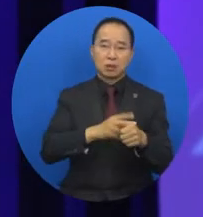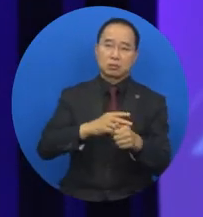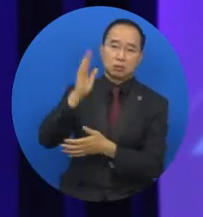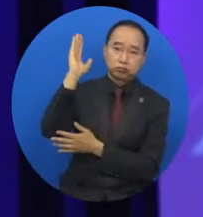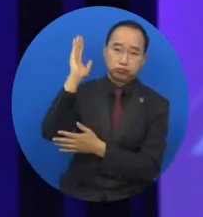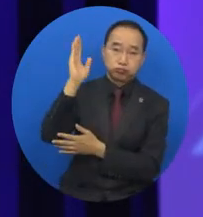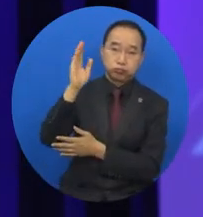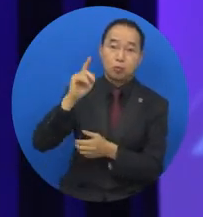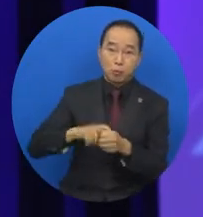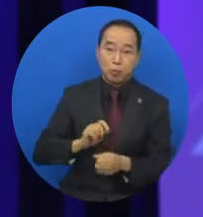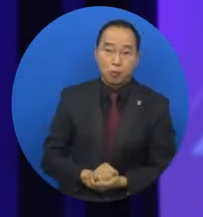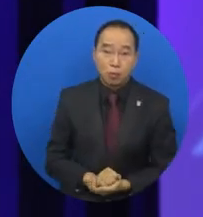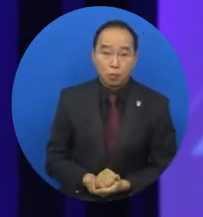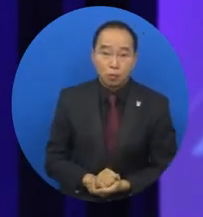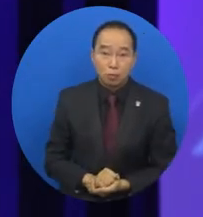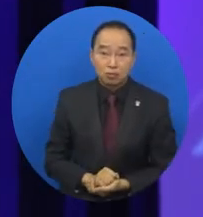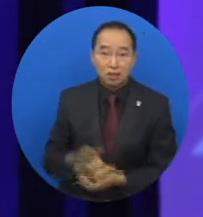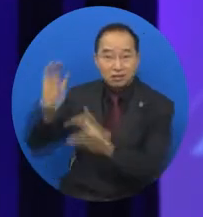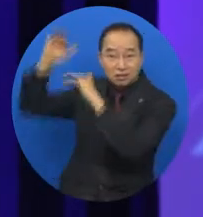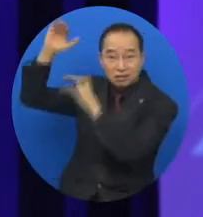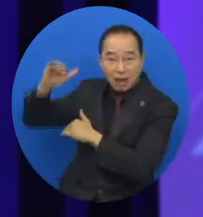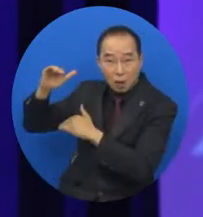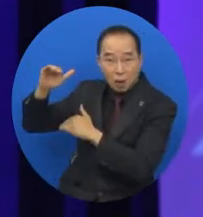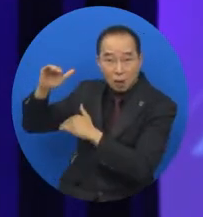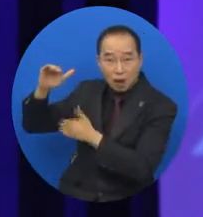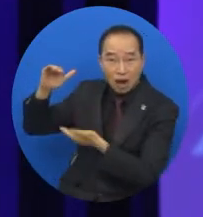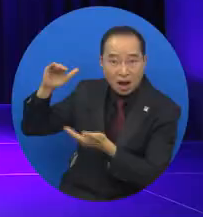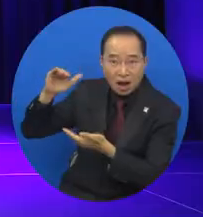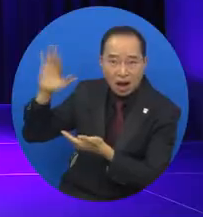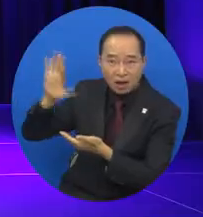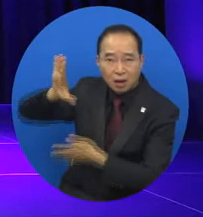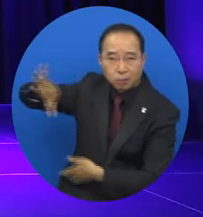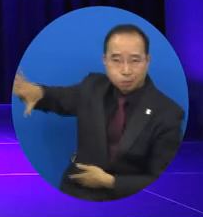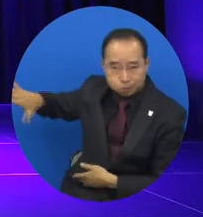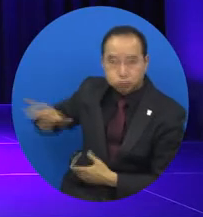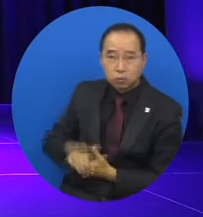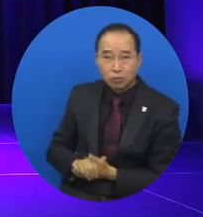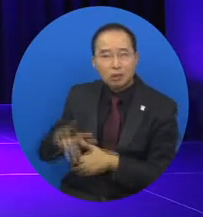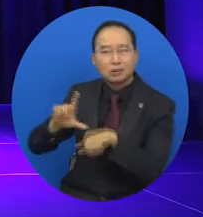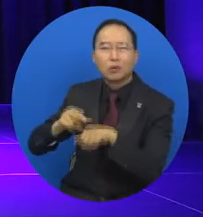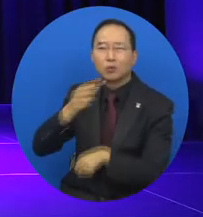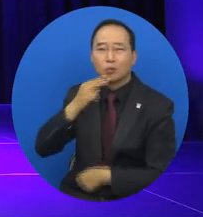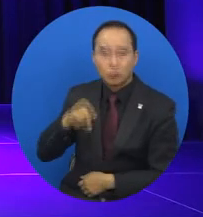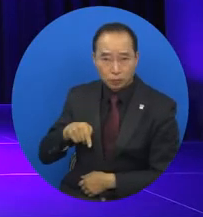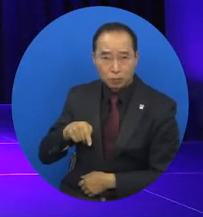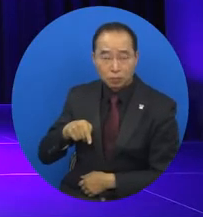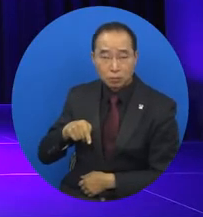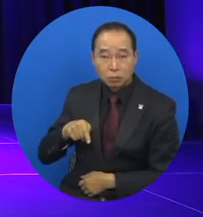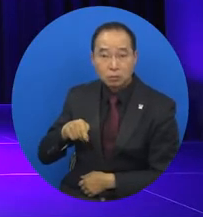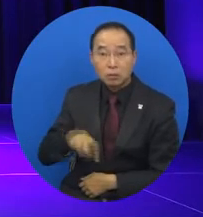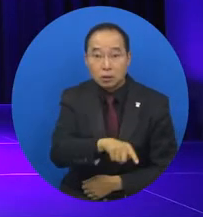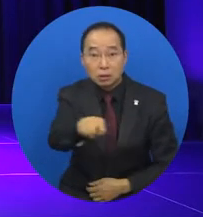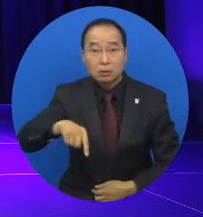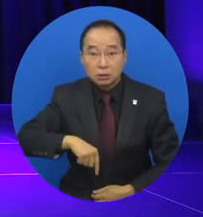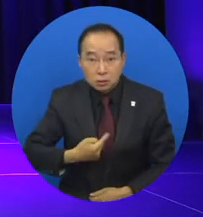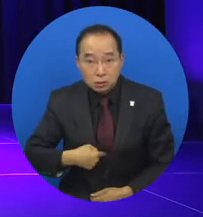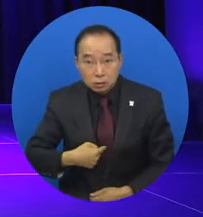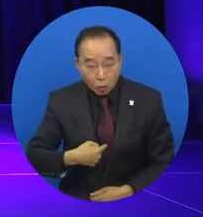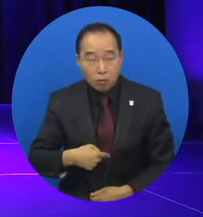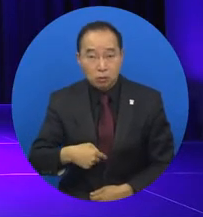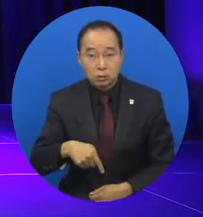좀 제시해 주는 것이 그 수업을 목적이었는데 그건 하나도 하지 않았어요. 못했죠. 시간도 빠듯하고.